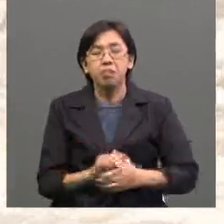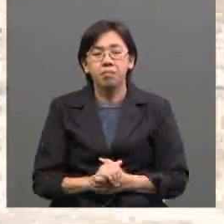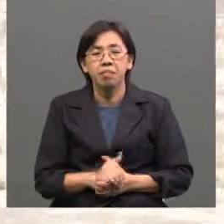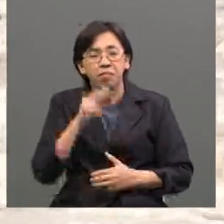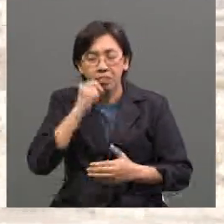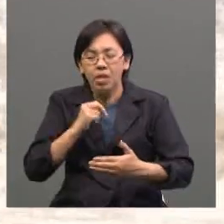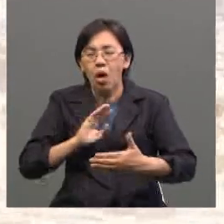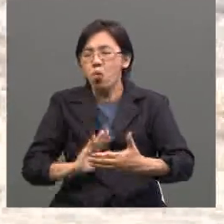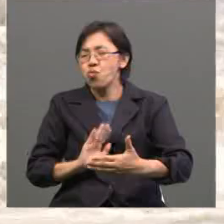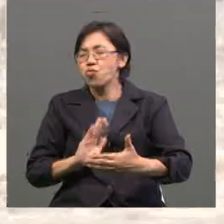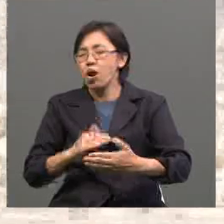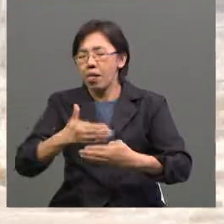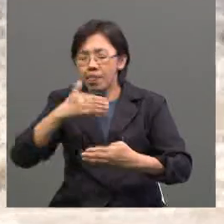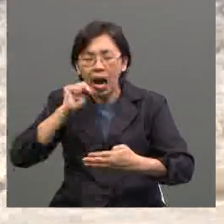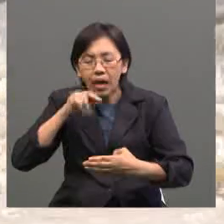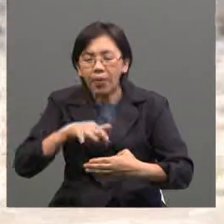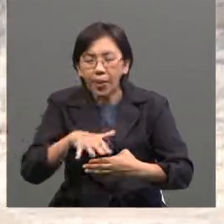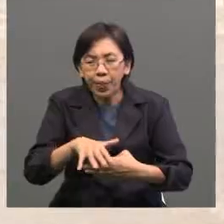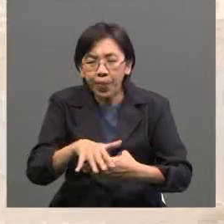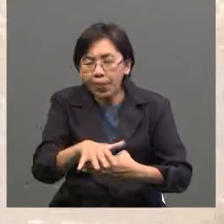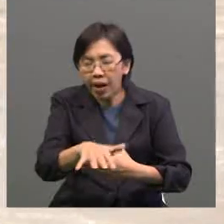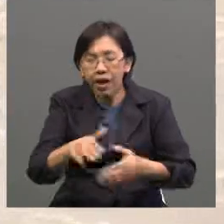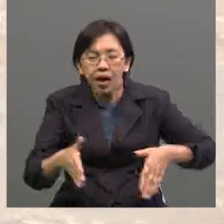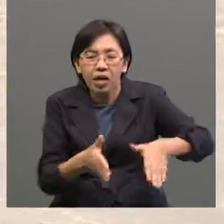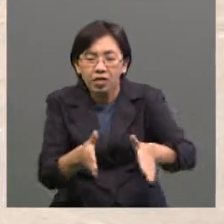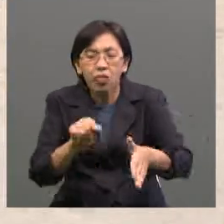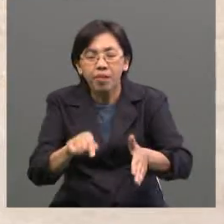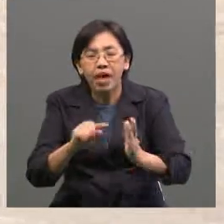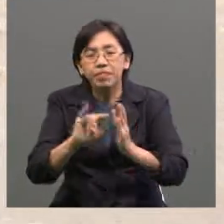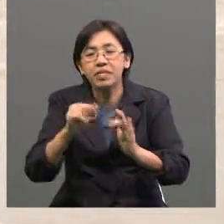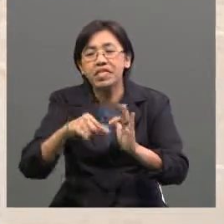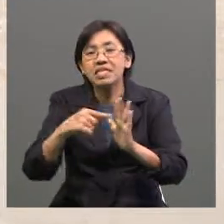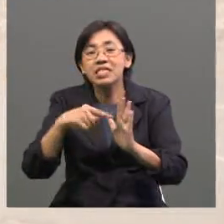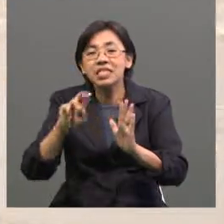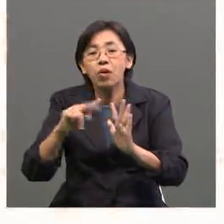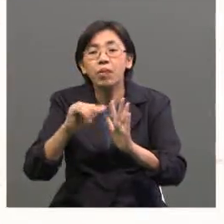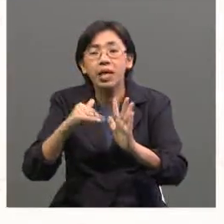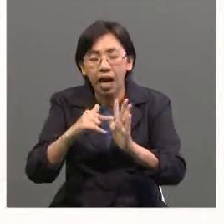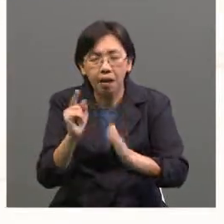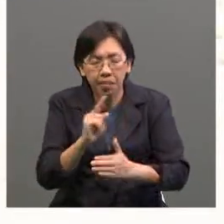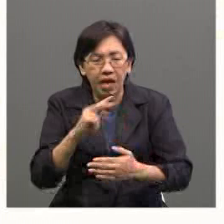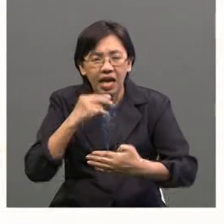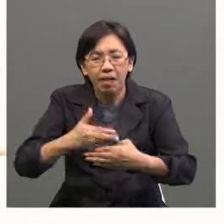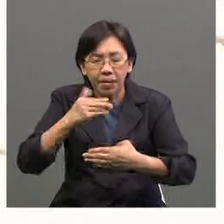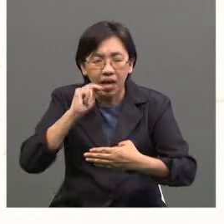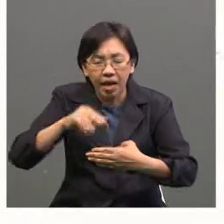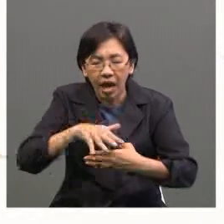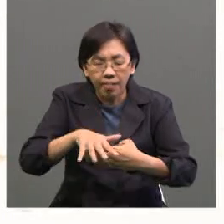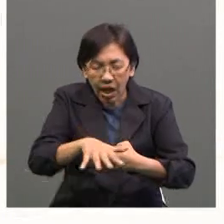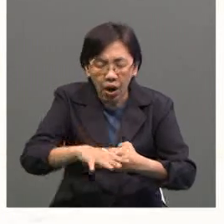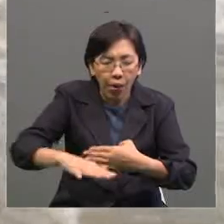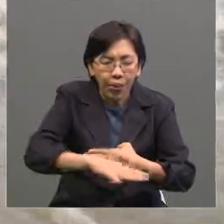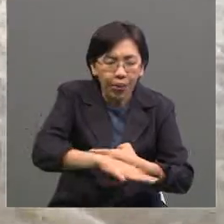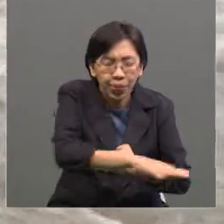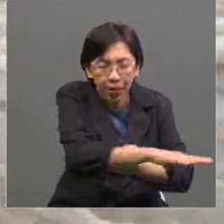หน่วงน้ำเอาไว้แล้วค่อยๆปล่อยลงมาในพื้นที่ลุ่มน้ำเจ้าพระยาตอนล่างเพื่อที่จะมีการตัดยอดน้ำนะฮะแล้วก็ผันน้ำเข้าไป